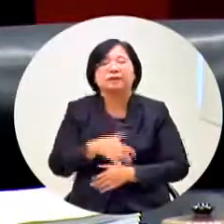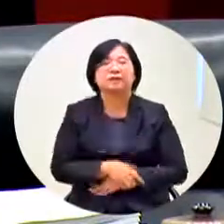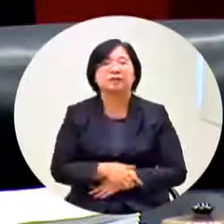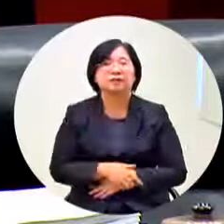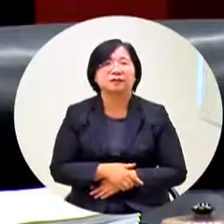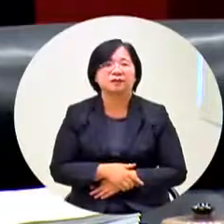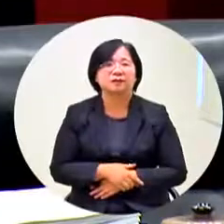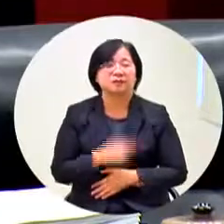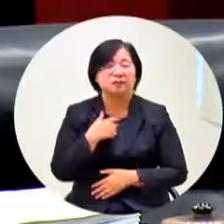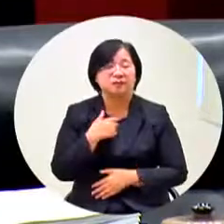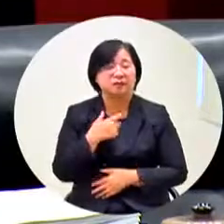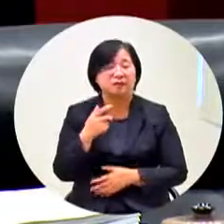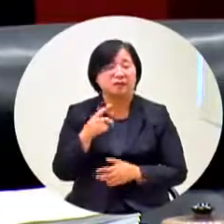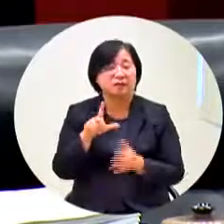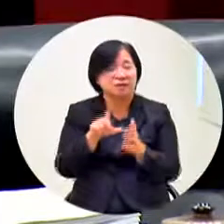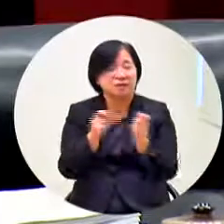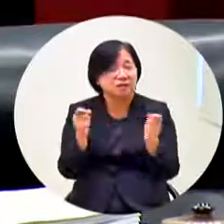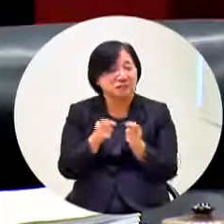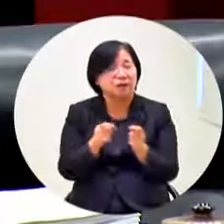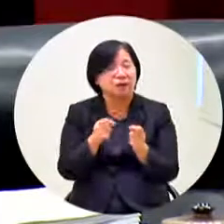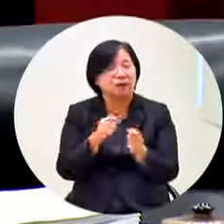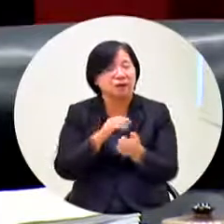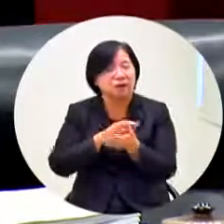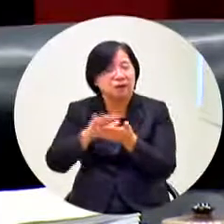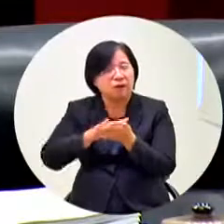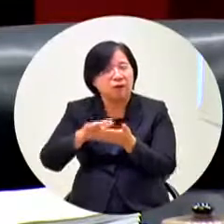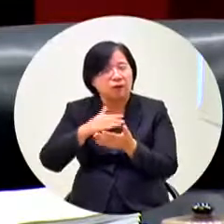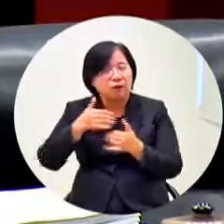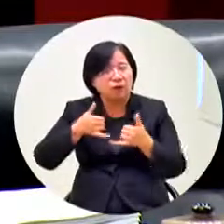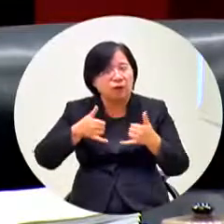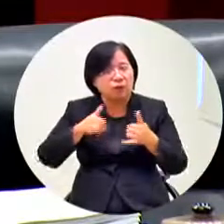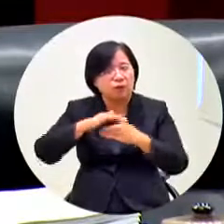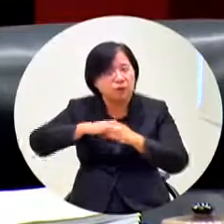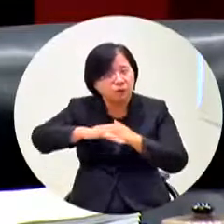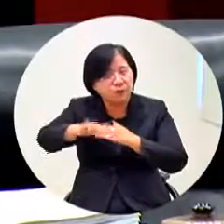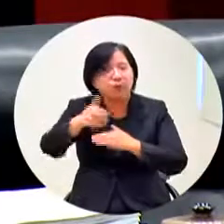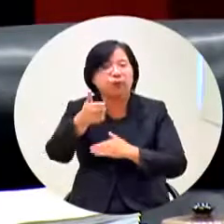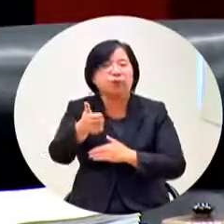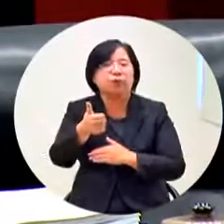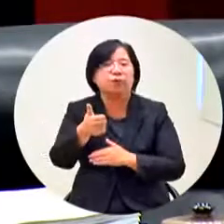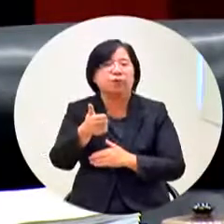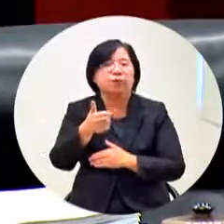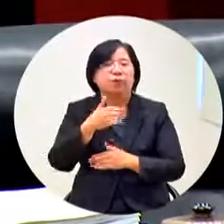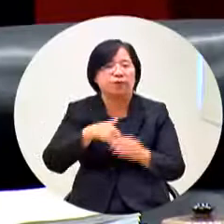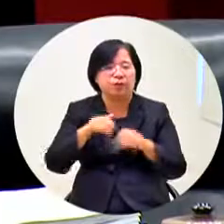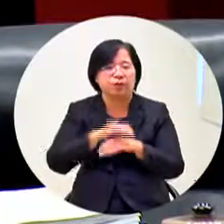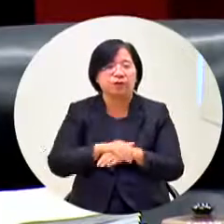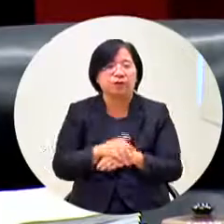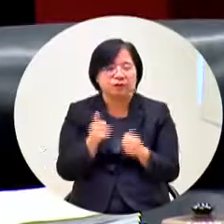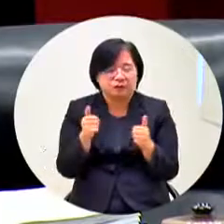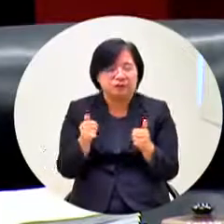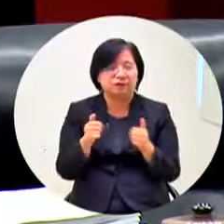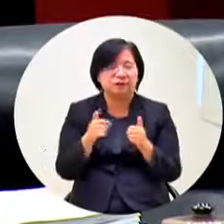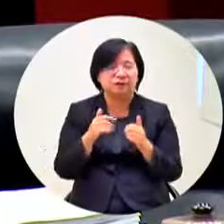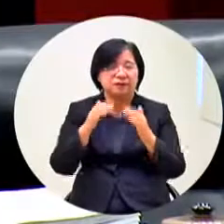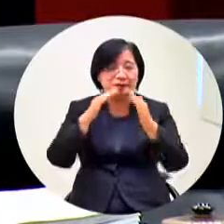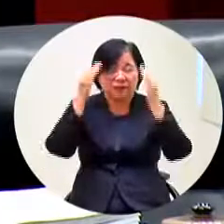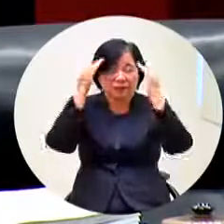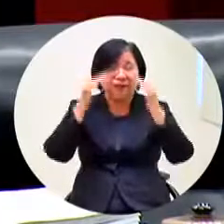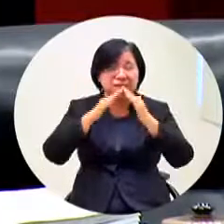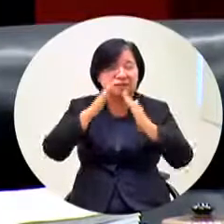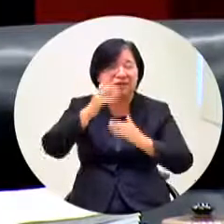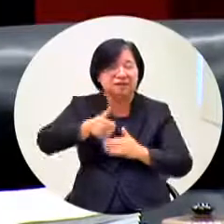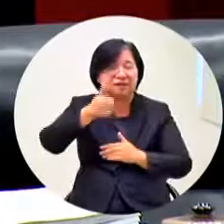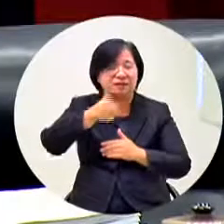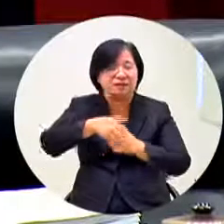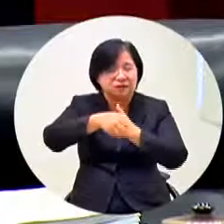们铺了这么多条路了，人民是有感的，我觉得真的非常感谢韩市长团队的认真，所以我也